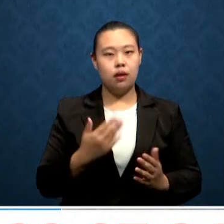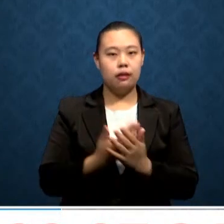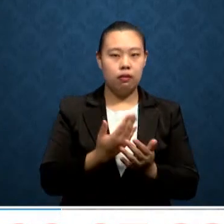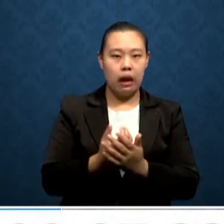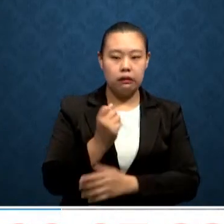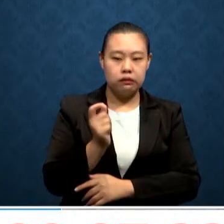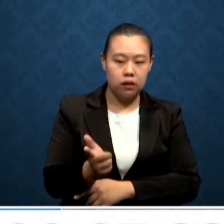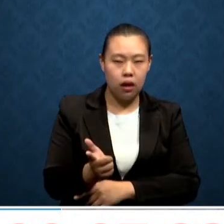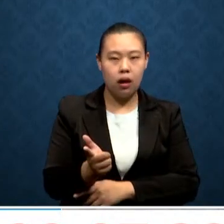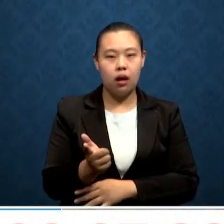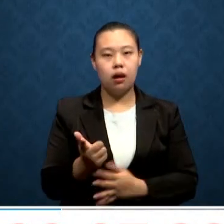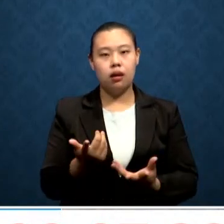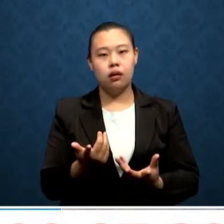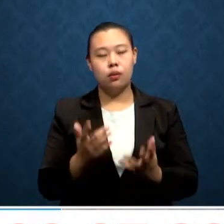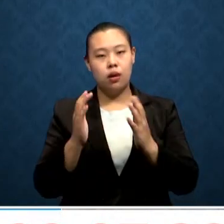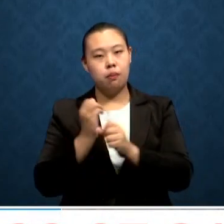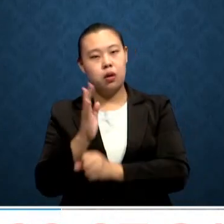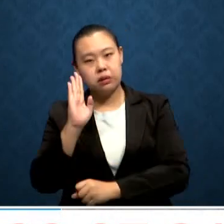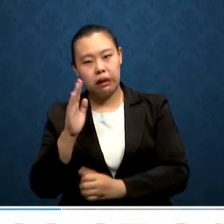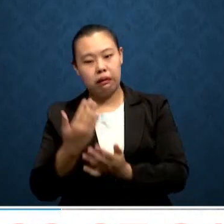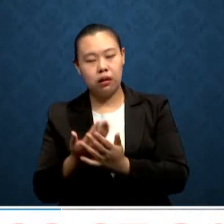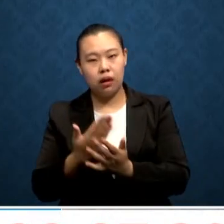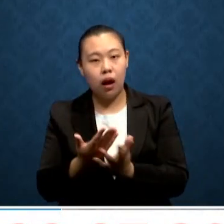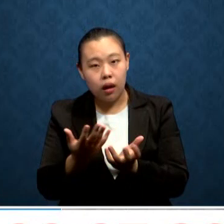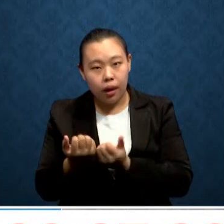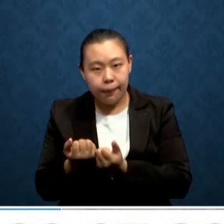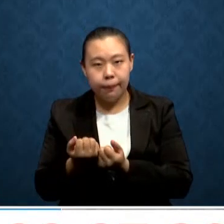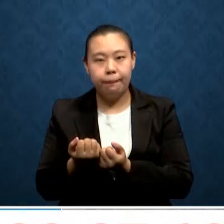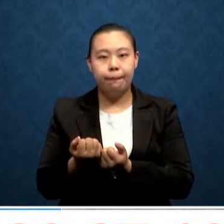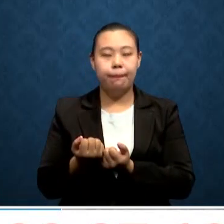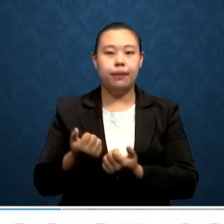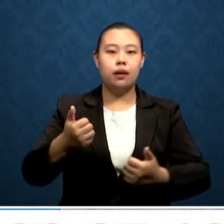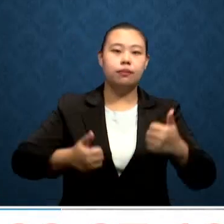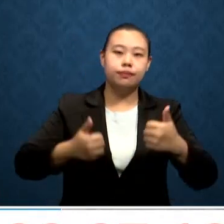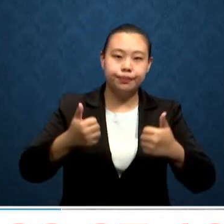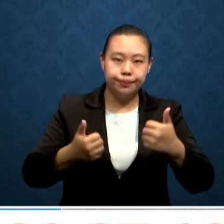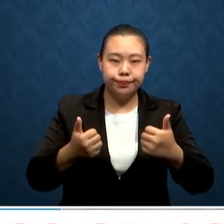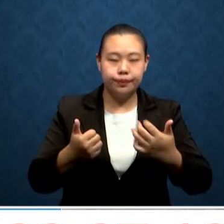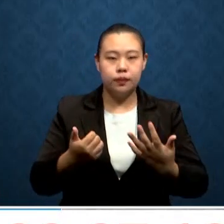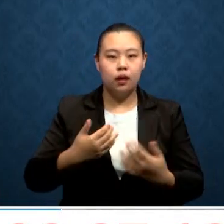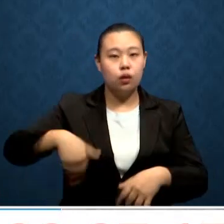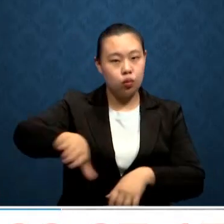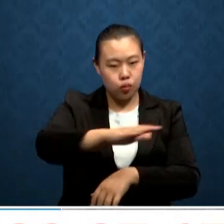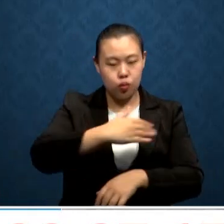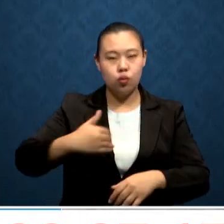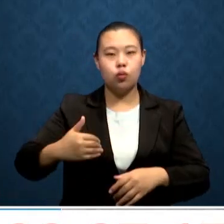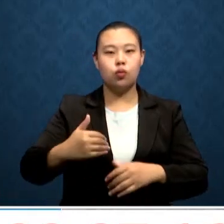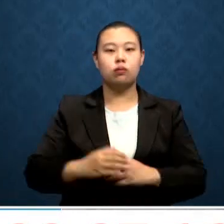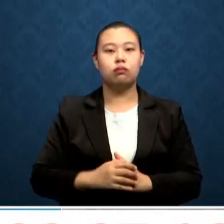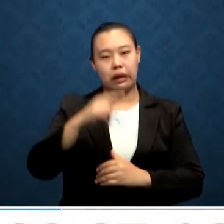กลุ่มทุกอาชีพที่อาศัยอยู่ในประเทศนี้ท่านประธาน